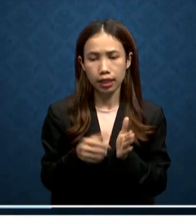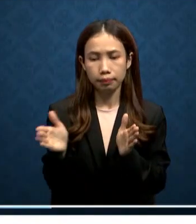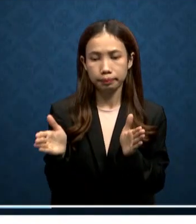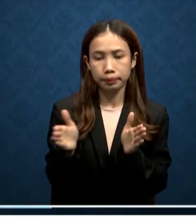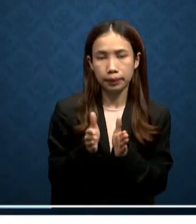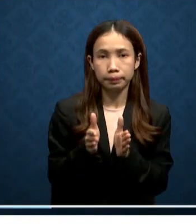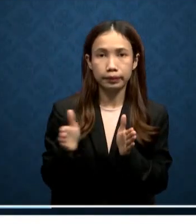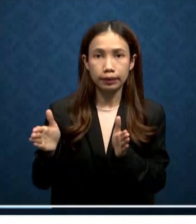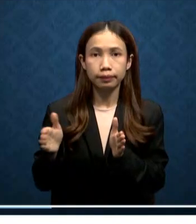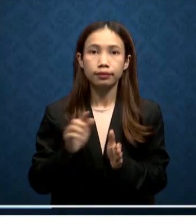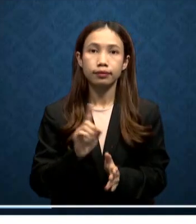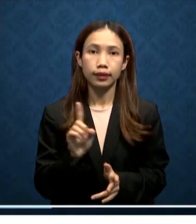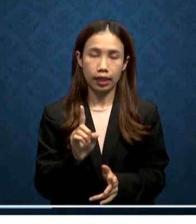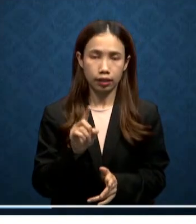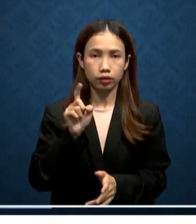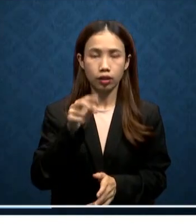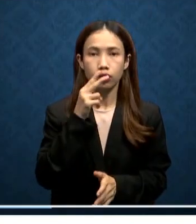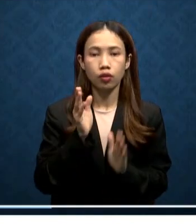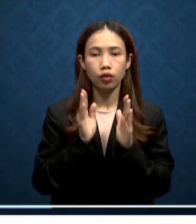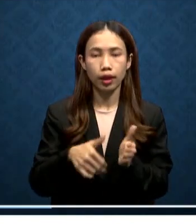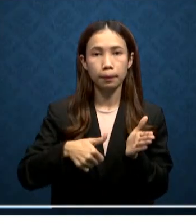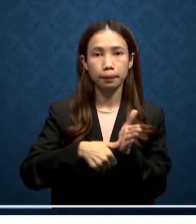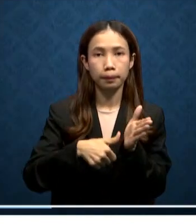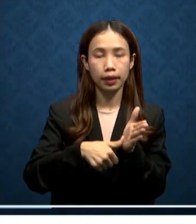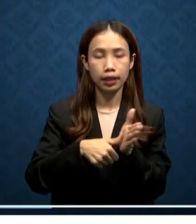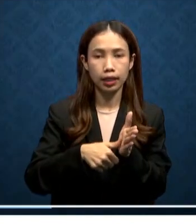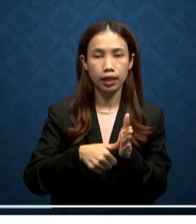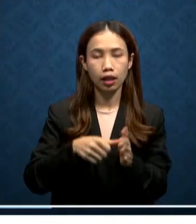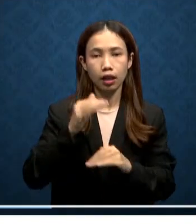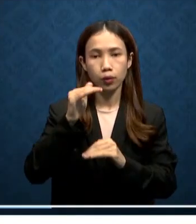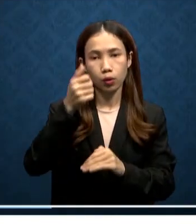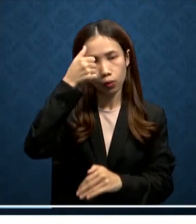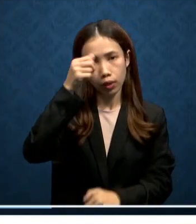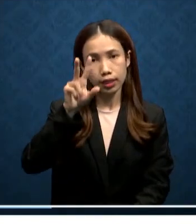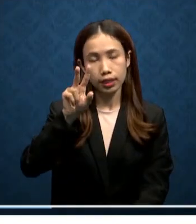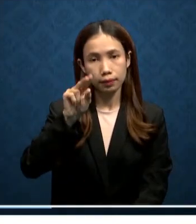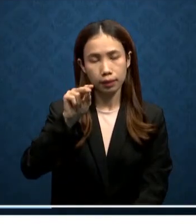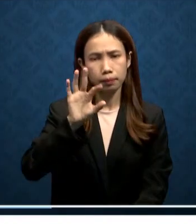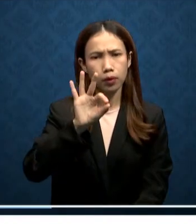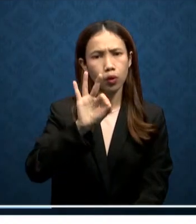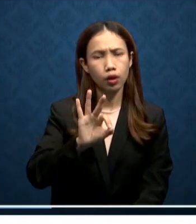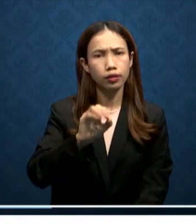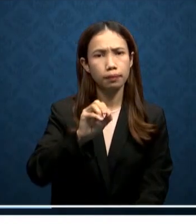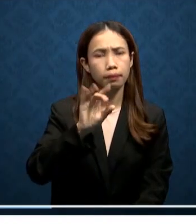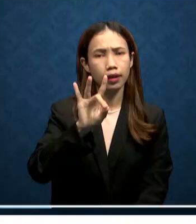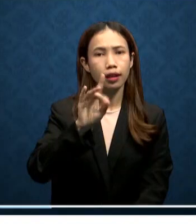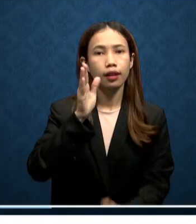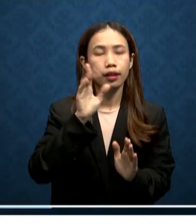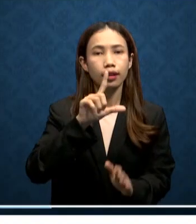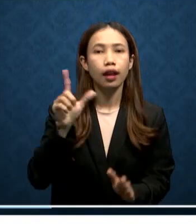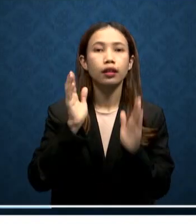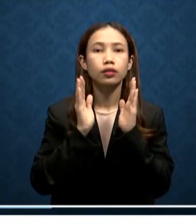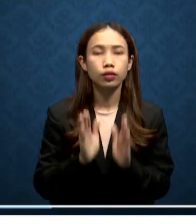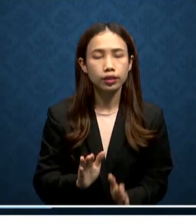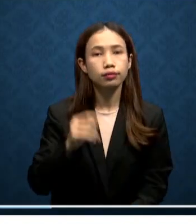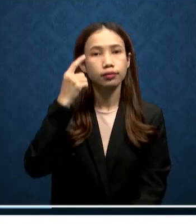ระยะยาวอย่างไรนะจะเห็นว่าลูกหนี้ที่ไม่เกิน 30วันเนี่ยมีเพียง 98ล้านนะครับก็